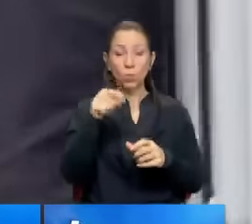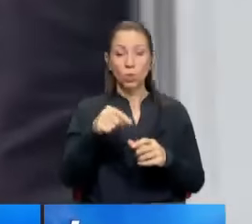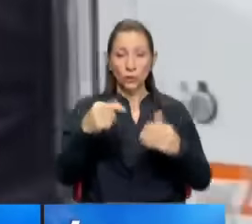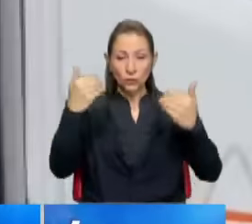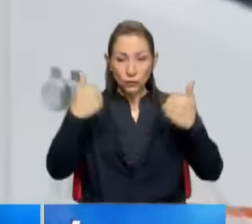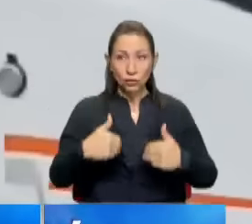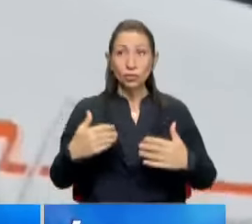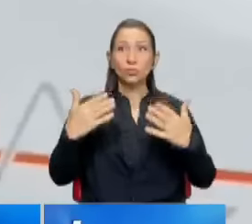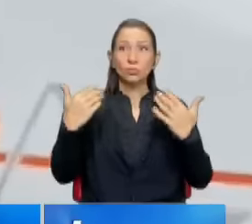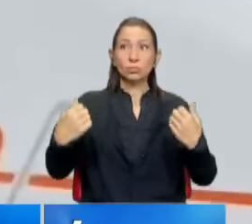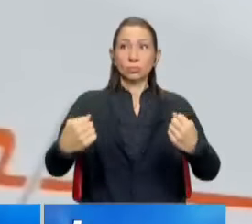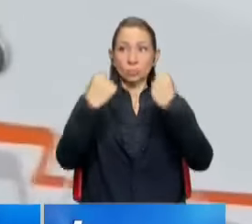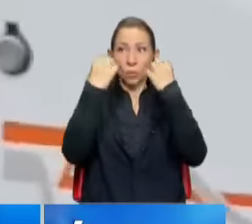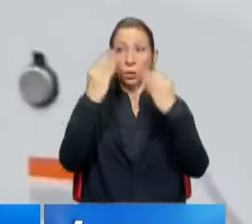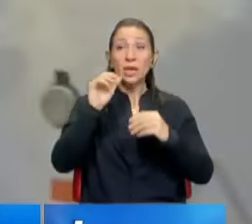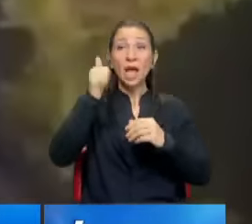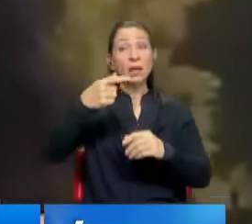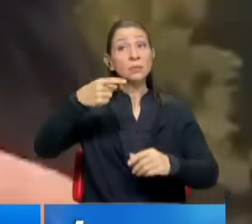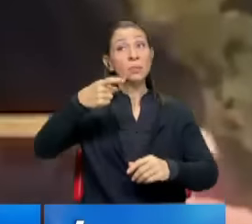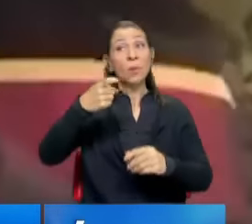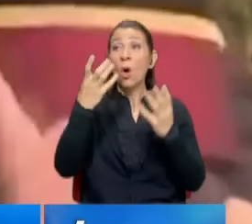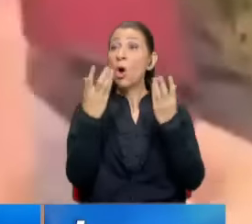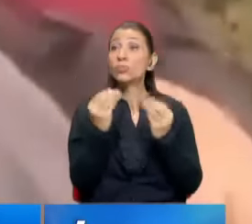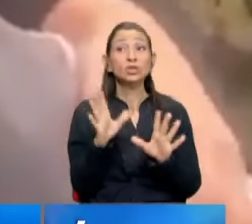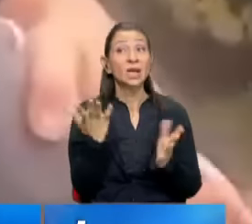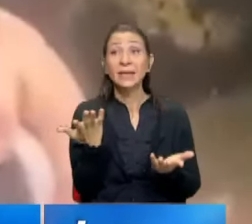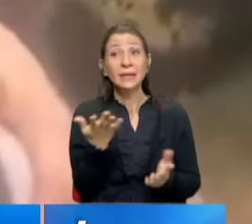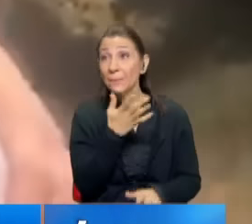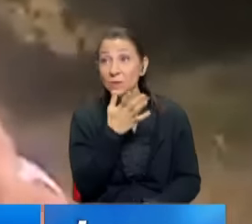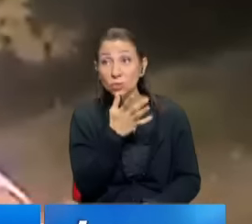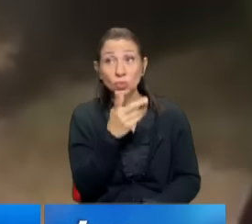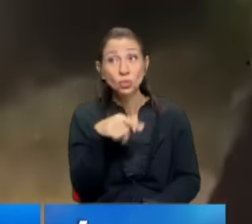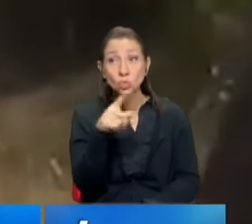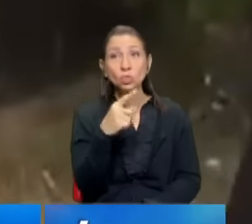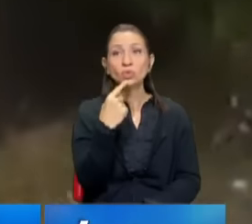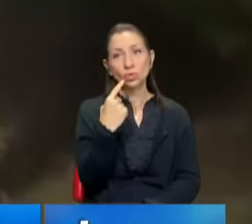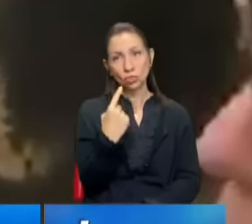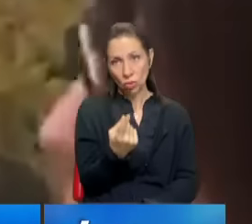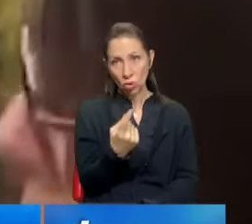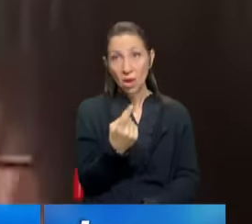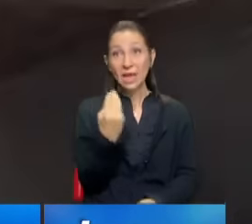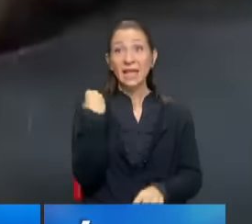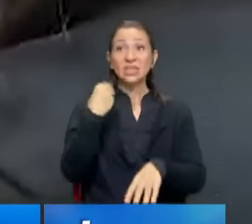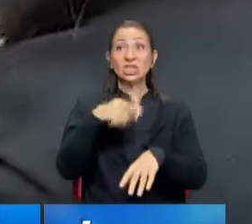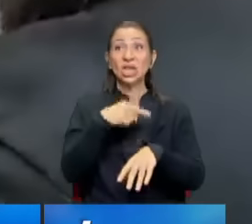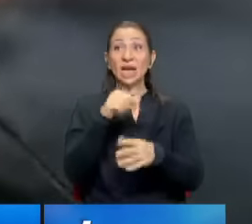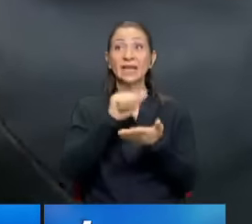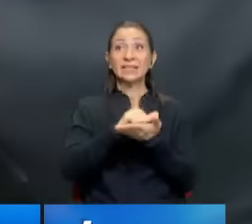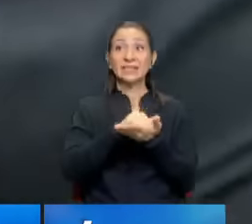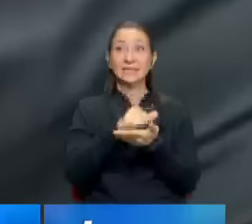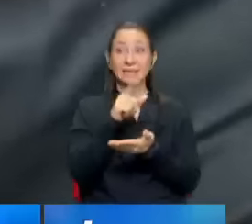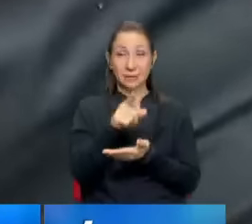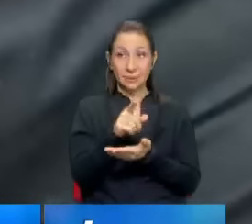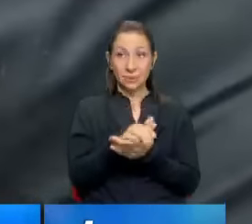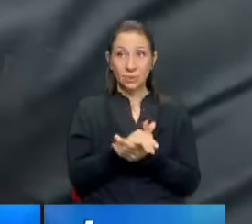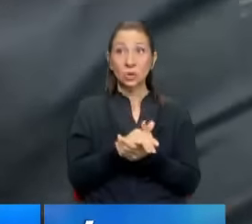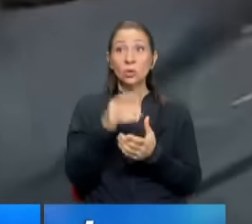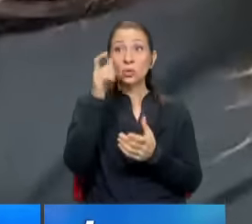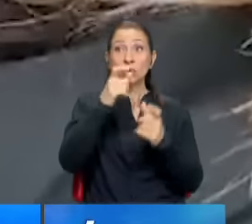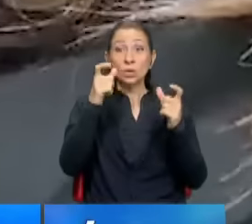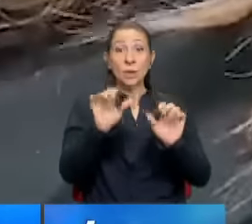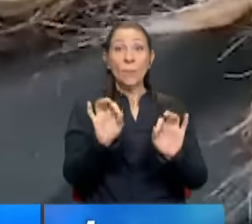fiziki müdahale oldu. Yarın ateşli silah kullanılmayacağı meçhul ifadelerini kullandı diyor Yeni Çağ Gazetesi.